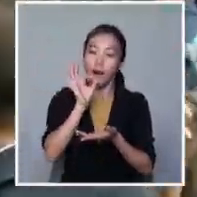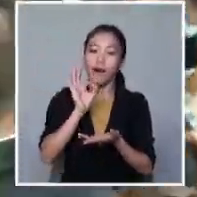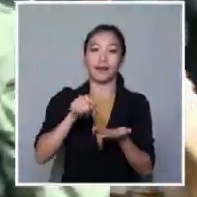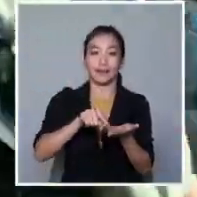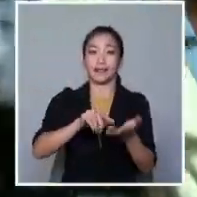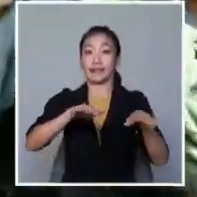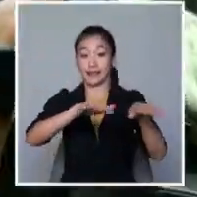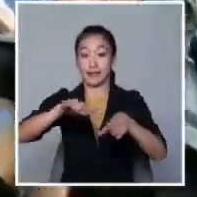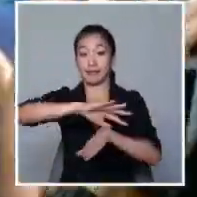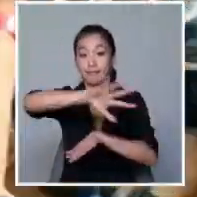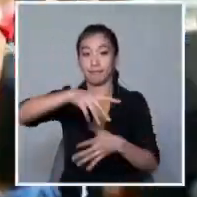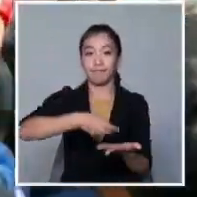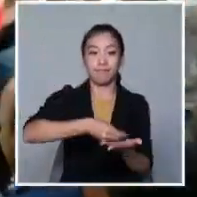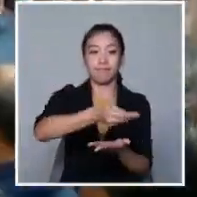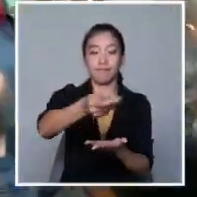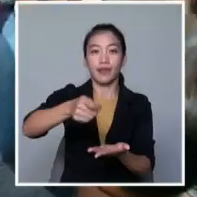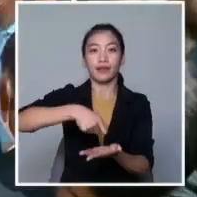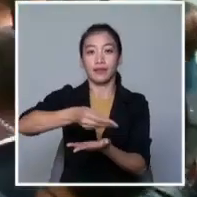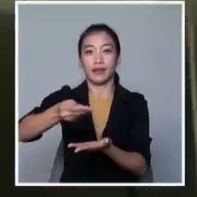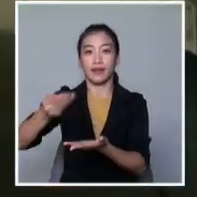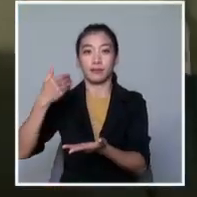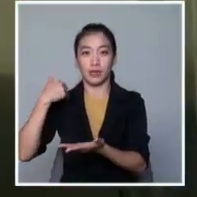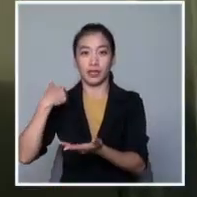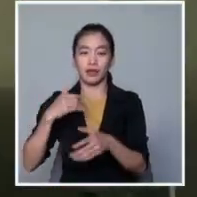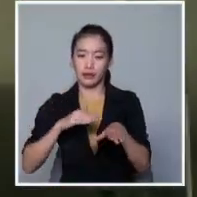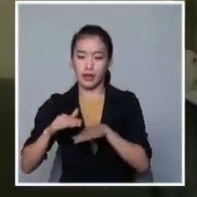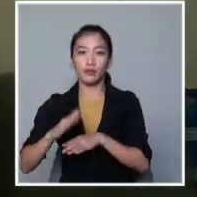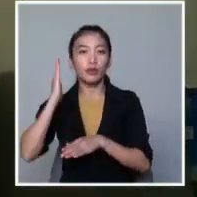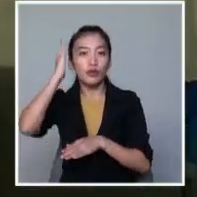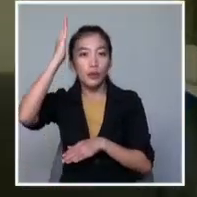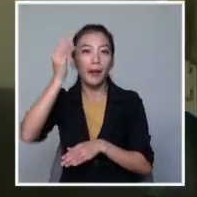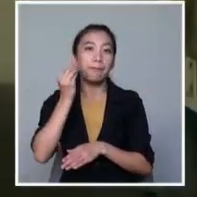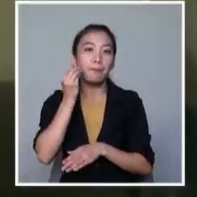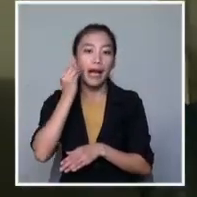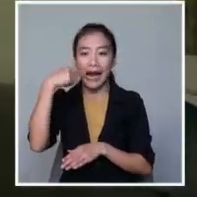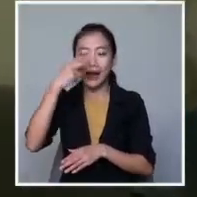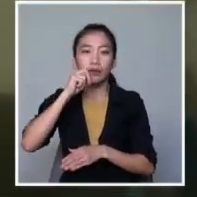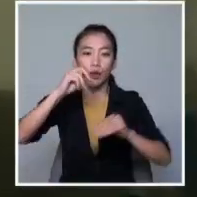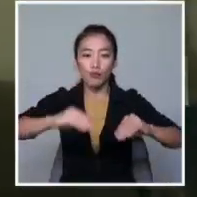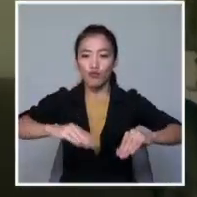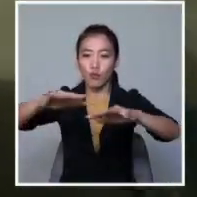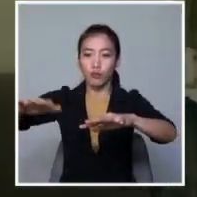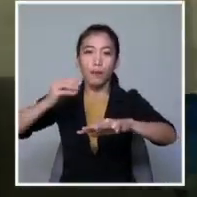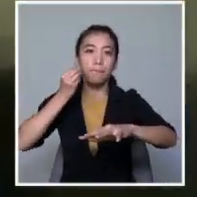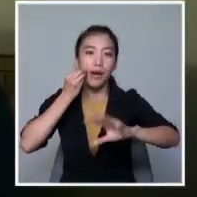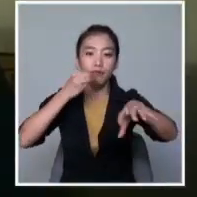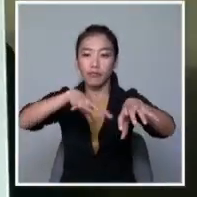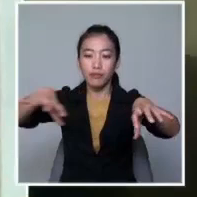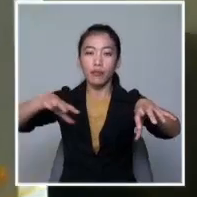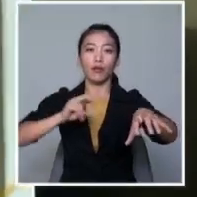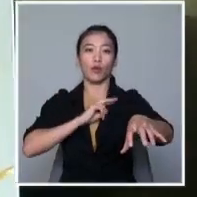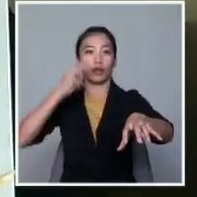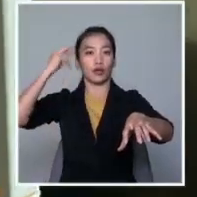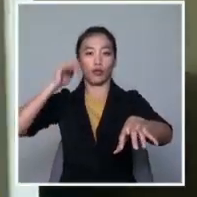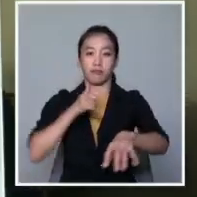ตรีก็จะลงพื้นที่เยี่ยมบ้านผู้ประสบภัยและมอบเครื่องอุปโภคบริโภคให้ผู้ประสบภัยที่บ้านเลขที่111